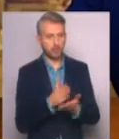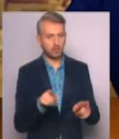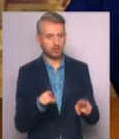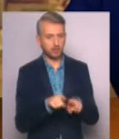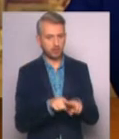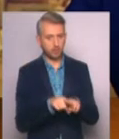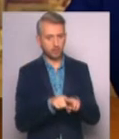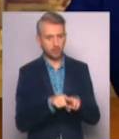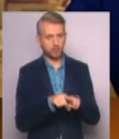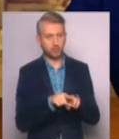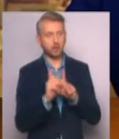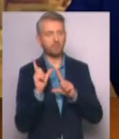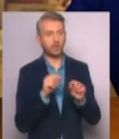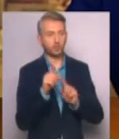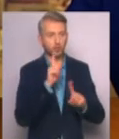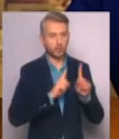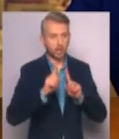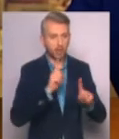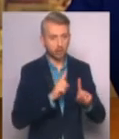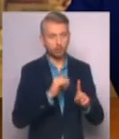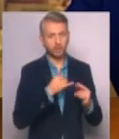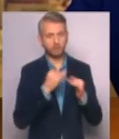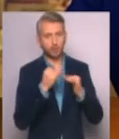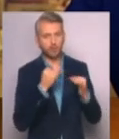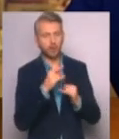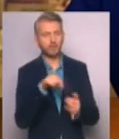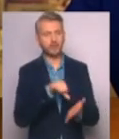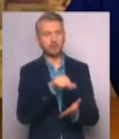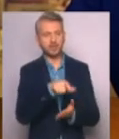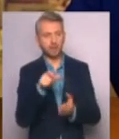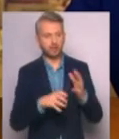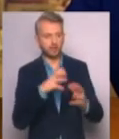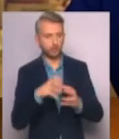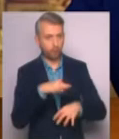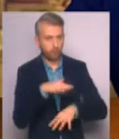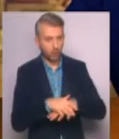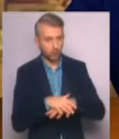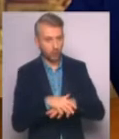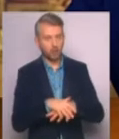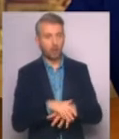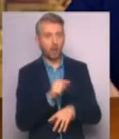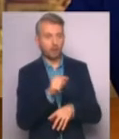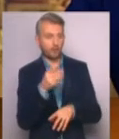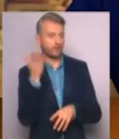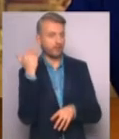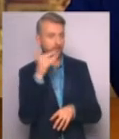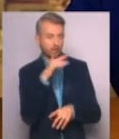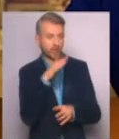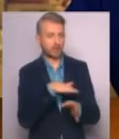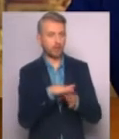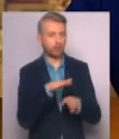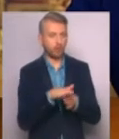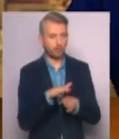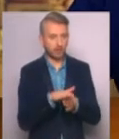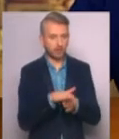будемо так мовити, виїзну нараду і спілкувалися з представниками Світового банку, які в свій час реалізовували на сучасному